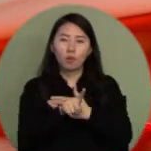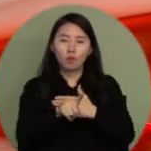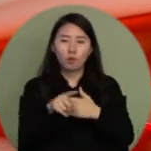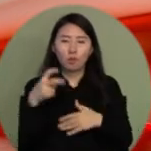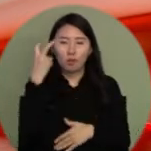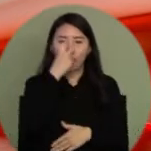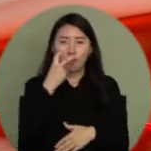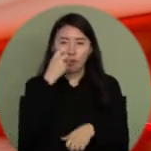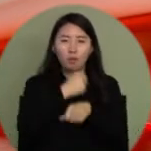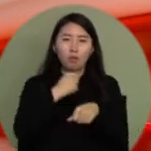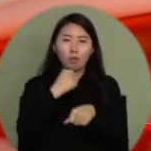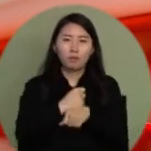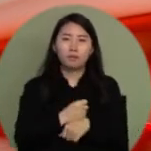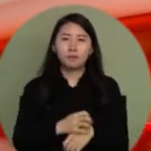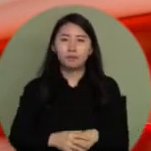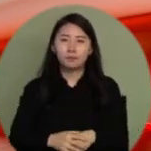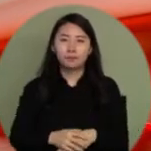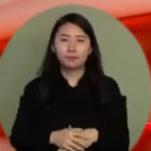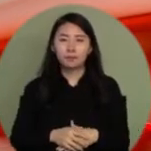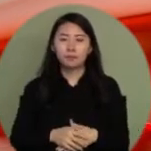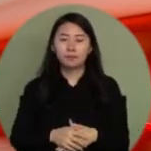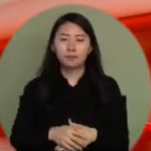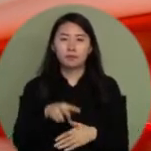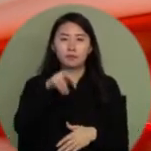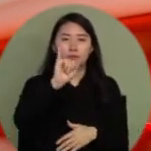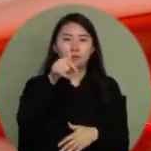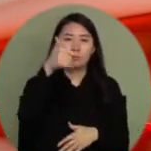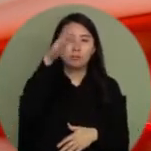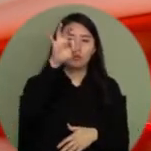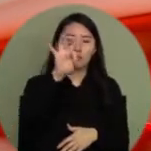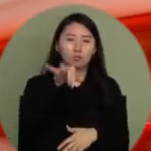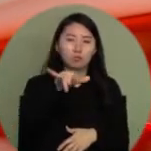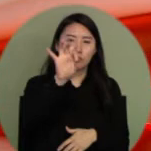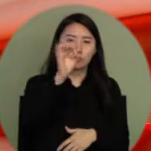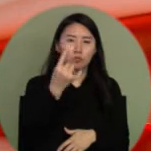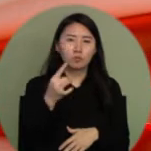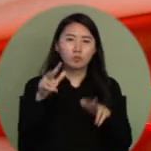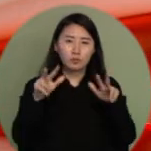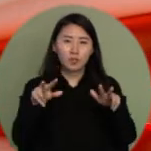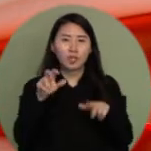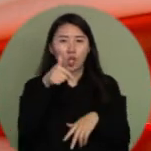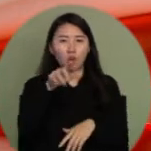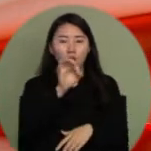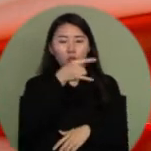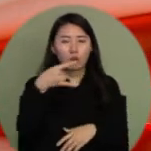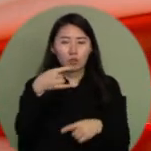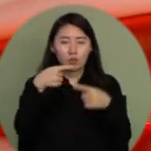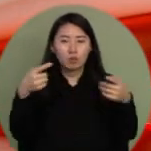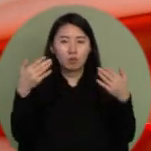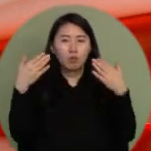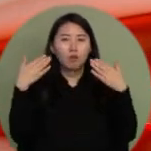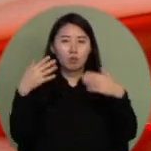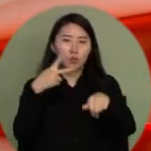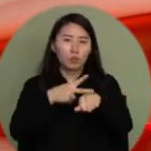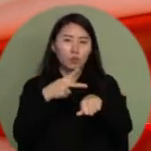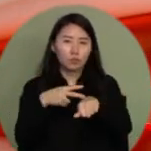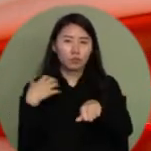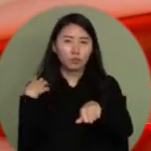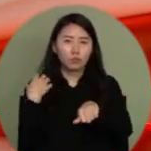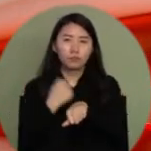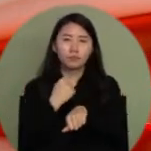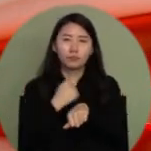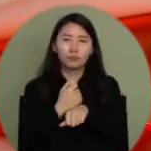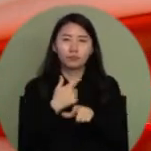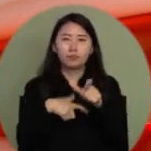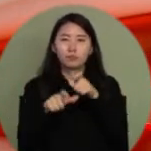사무총장을 맡고 있습니다 신종우 예비후보는 현재 경희대학교 사회교육원 겸임교수 로 있습니다